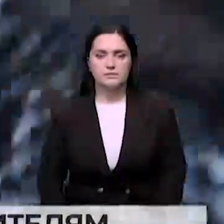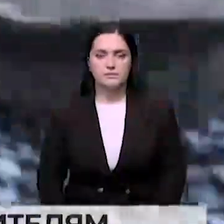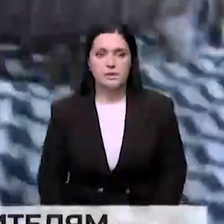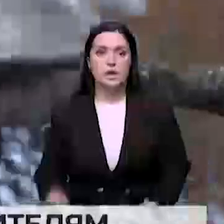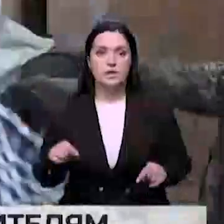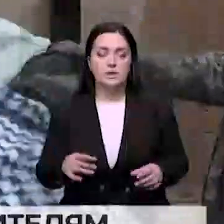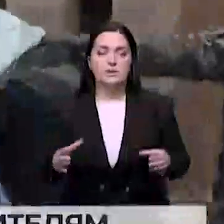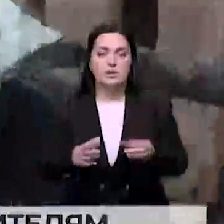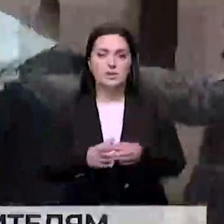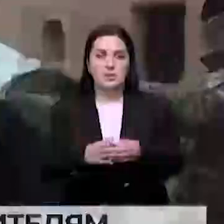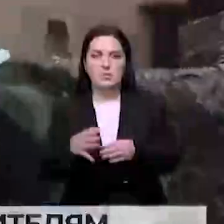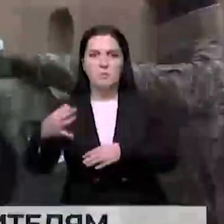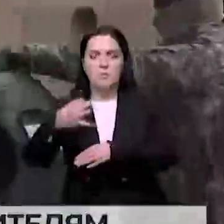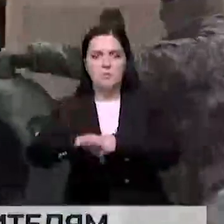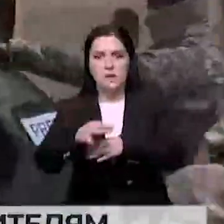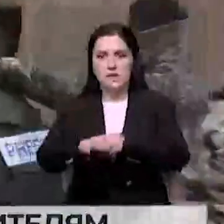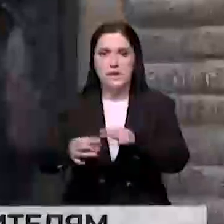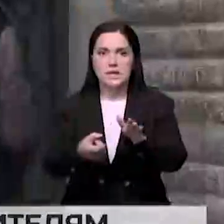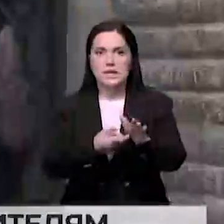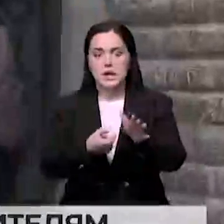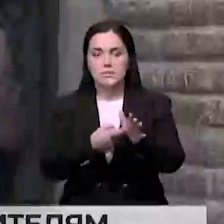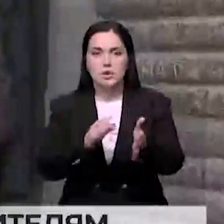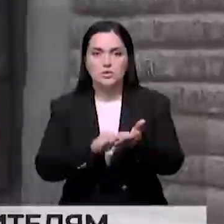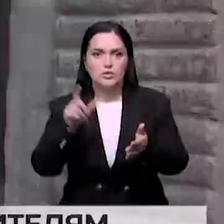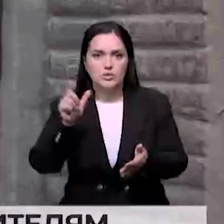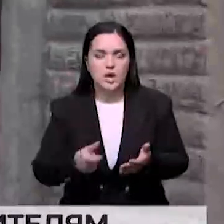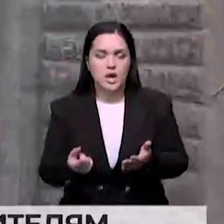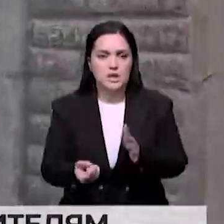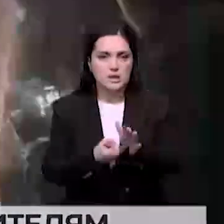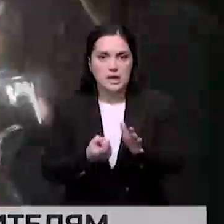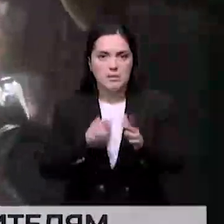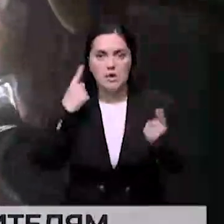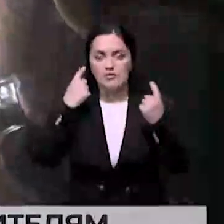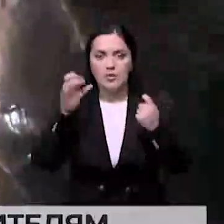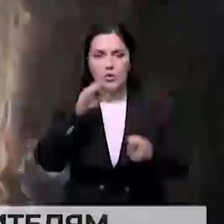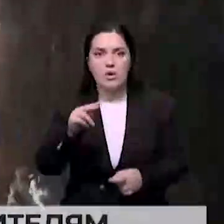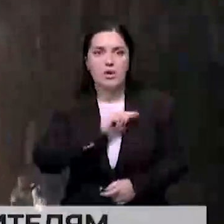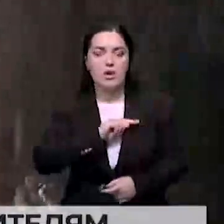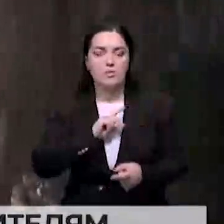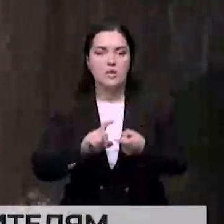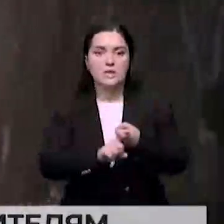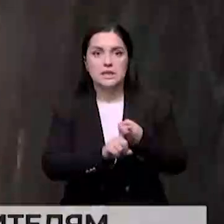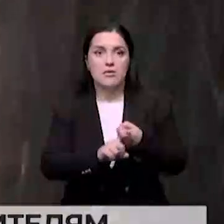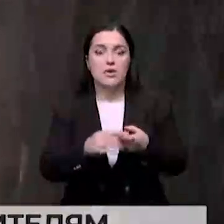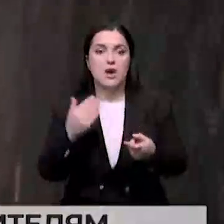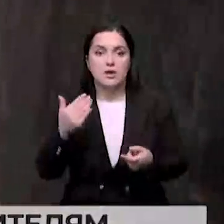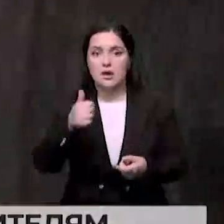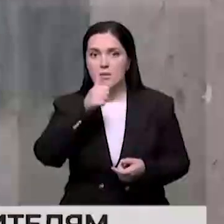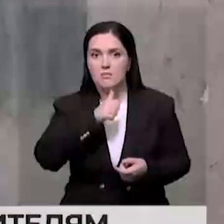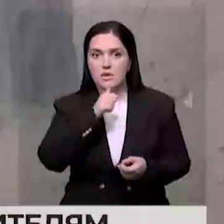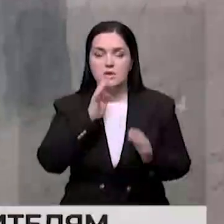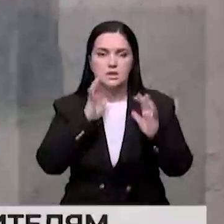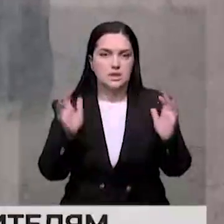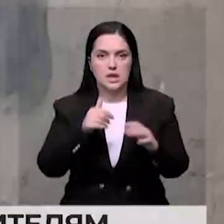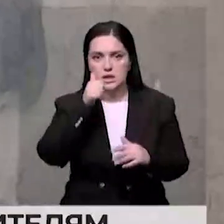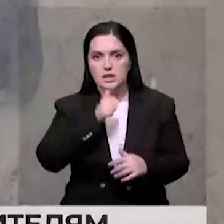Здесь группа подверглась пыткам и допросу. У журналистов выбивали информацию о их работе и связях, а те, в свою очередь, пытались сохранить в